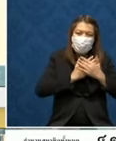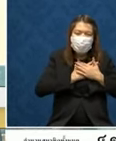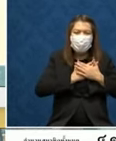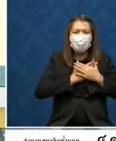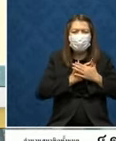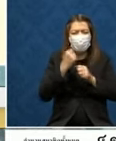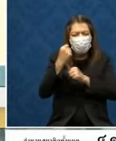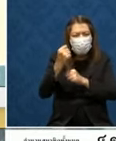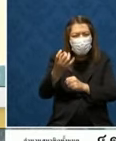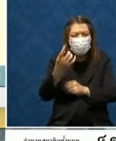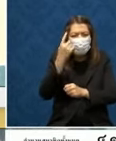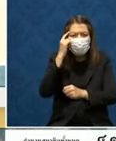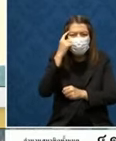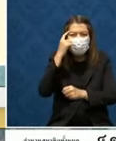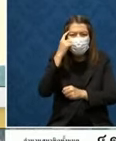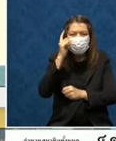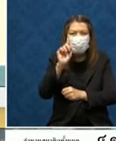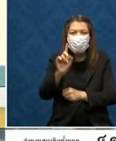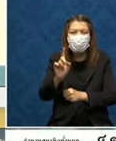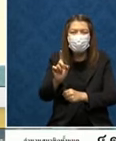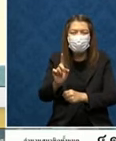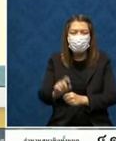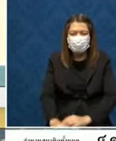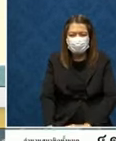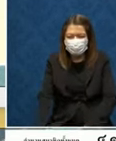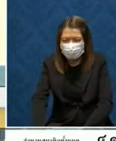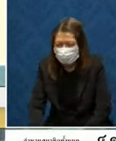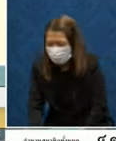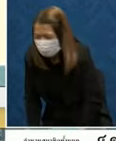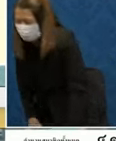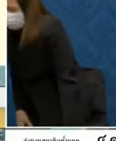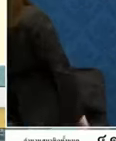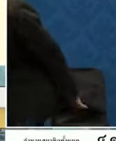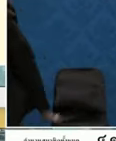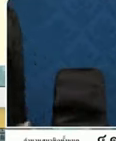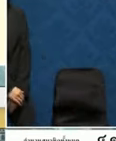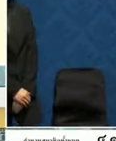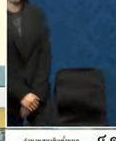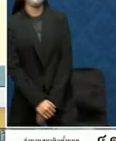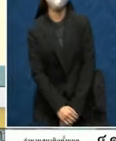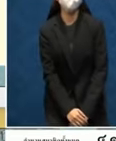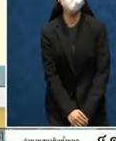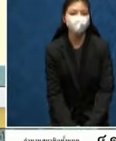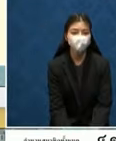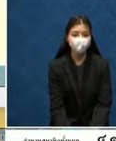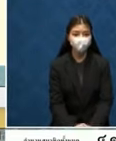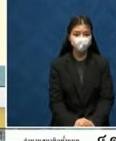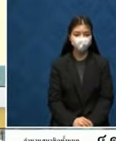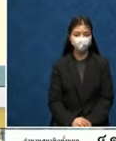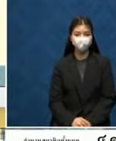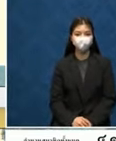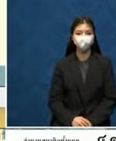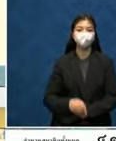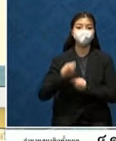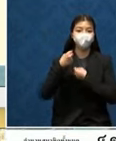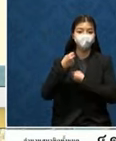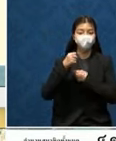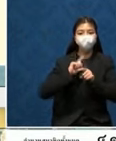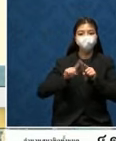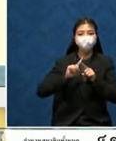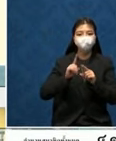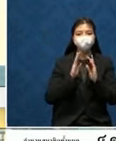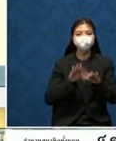ออกมาด้วยอะไรผมไม่รู้เหมือนกันนะเสร็จแล้วก็มาแอบอยู่ข้างหลังตัวเองก็ไม่ได้โดนคดีอะไร